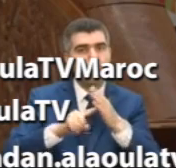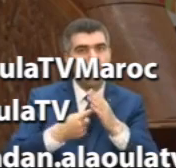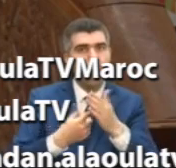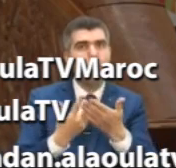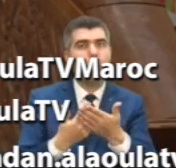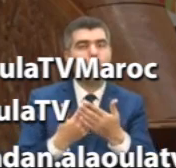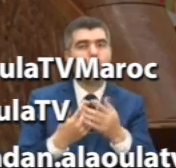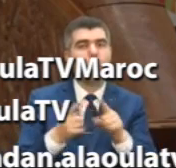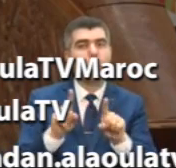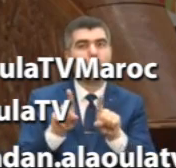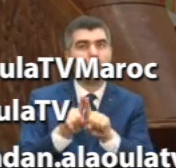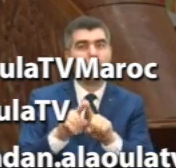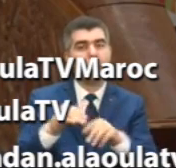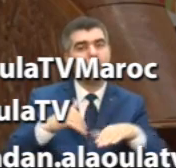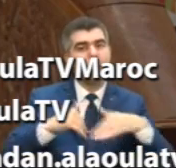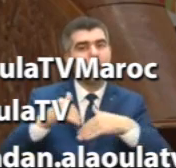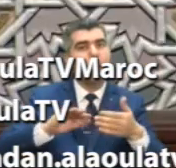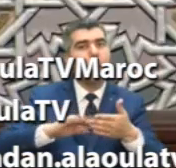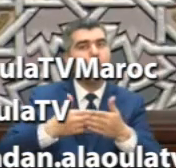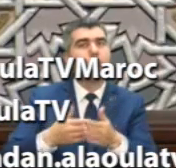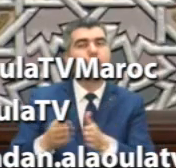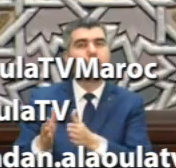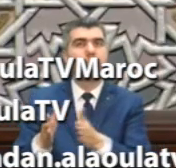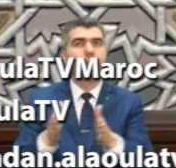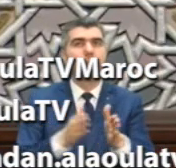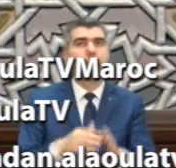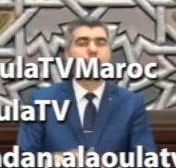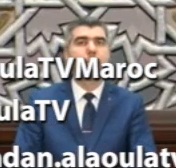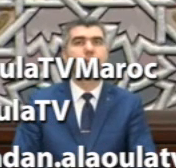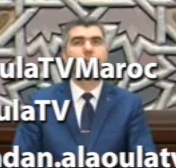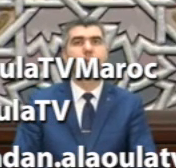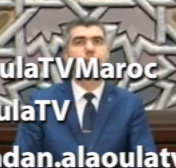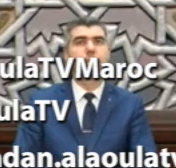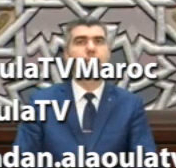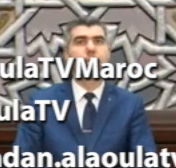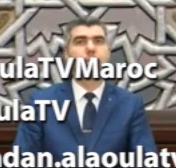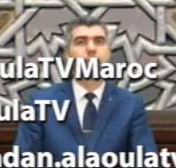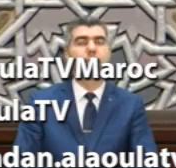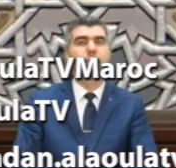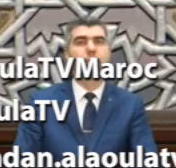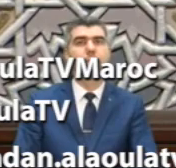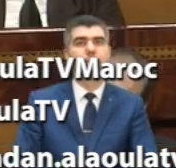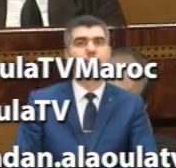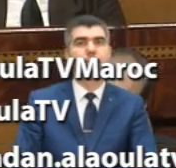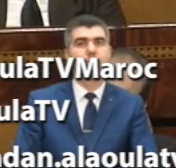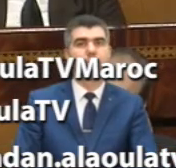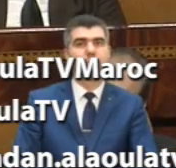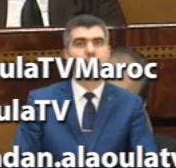وكذلك الشبكة الطرقية. شكرا. شكرا. تفضل سيد النائب.